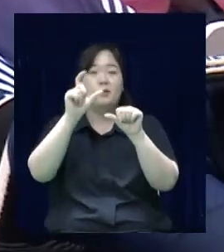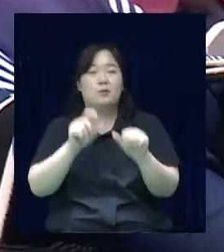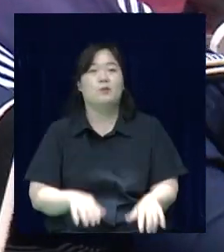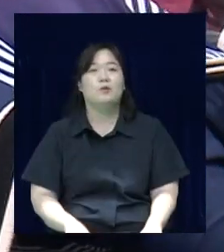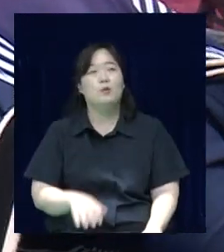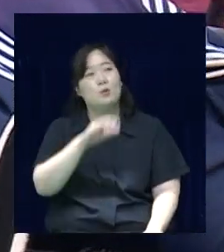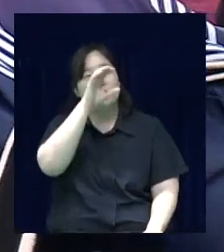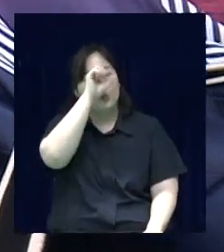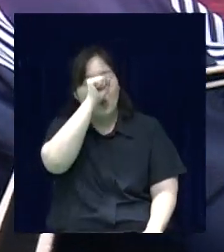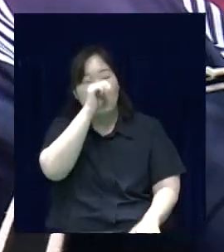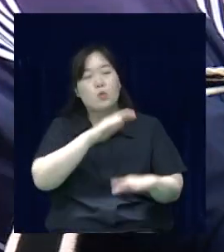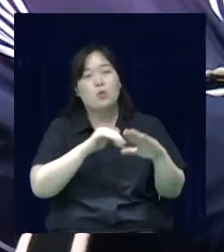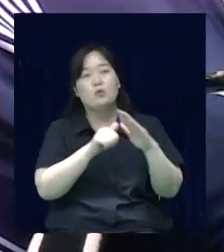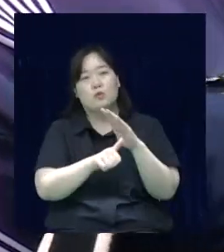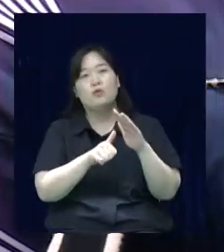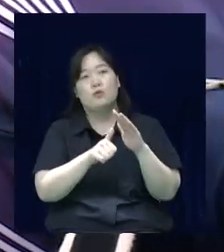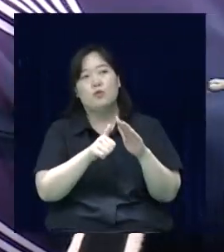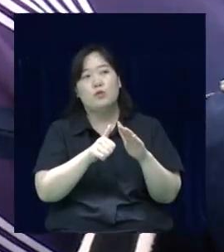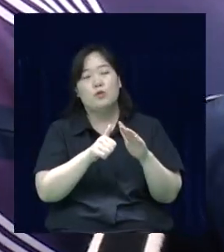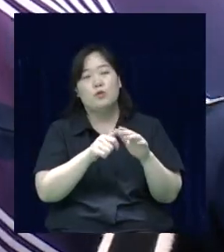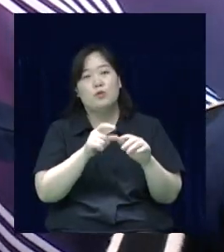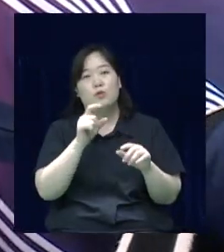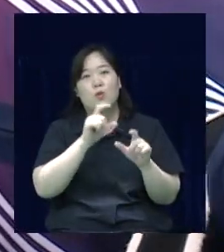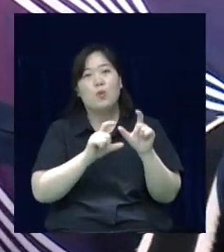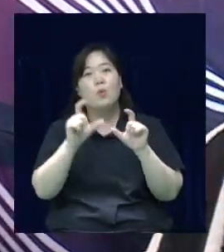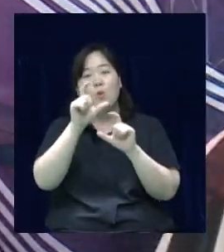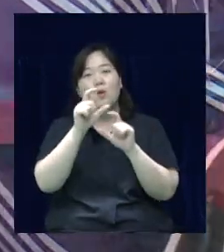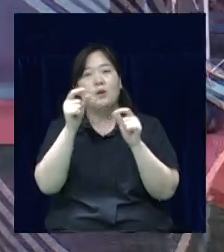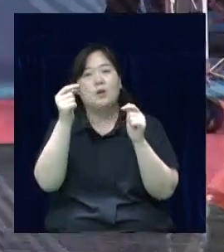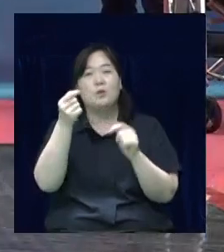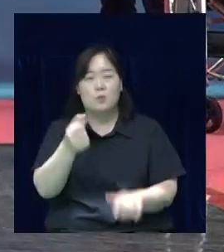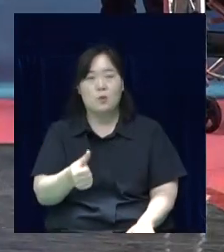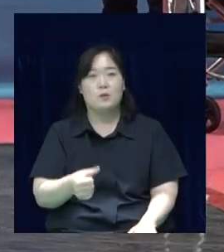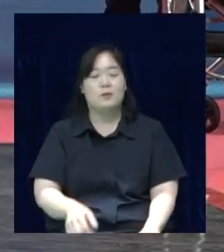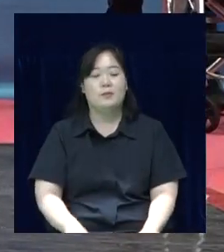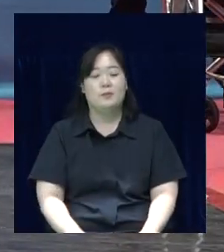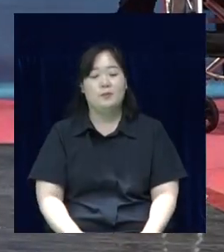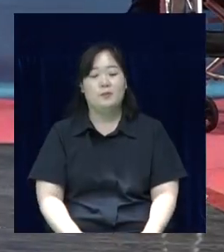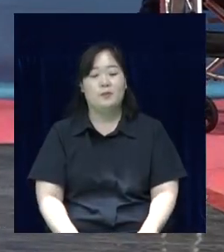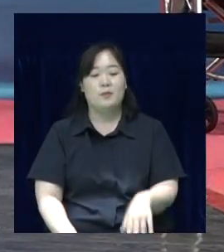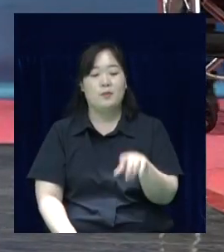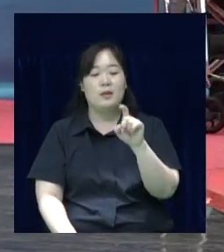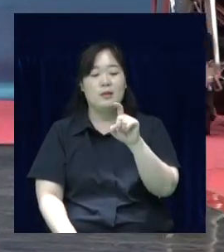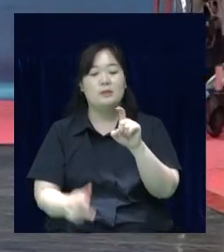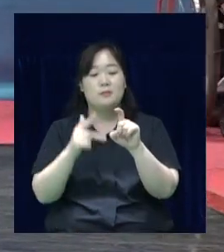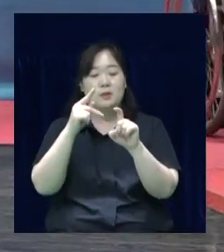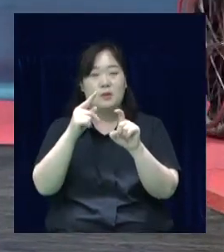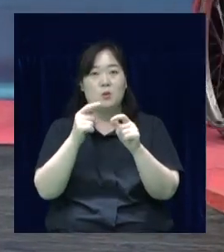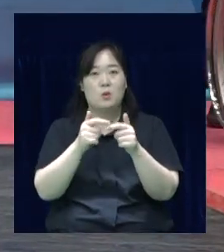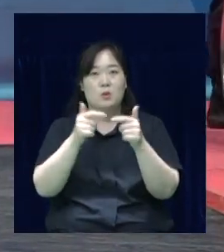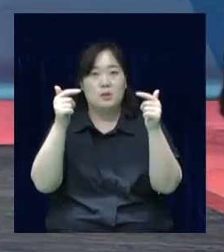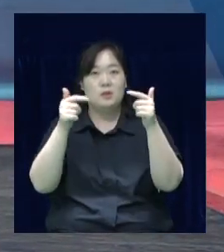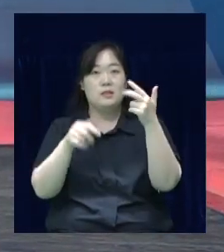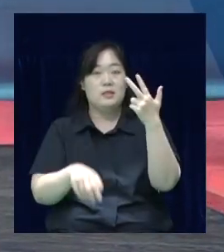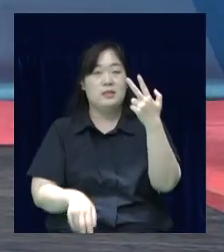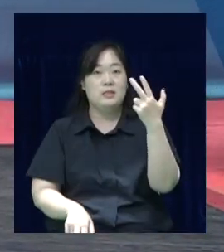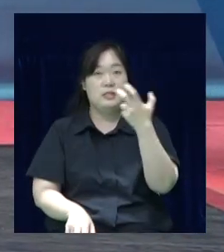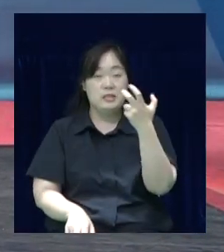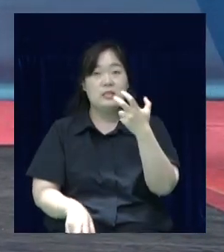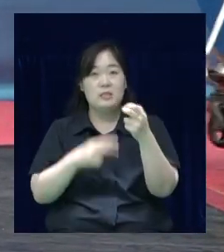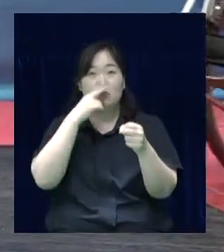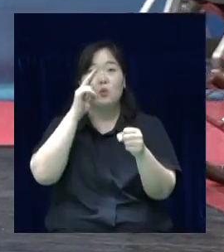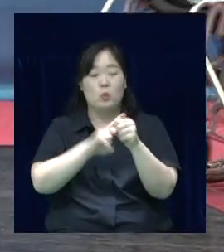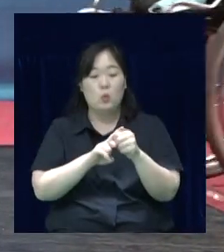아하, 됩니다. 지금은 이제 앞서서 사실 첫 시도가 60kg이었기 때문에 네. 10kg을 늘린 예. 박영수 선수의 2차 시도가